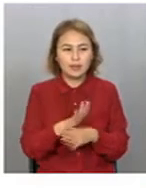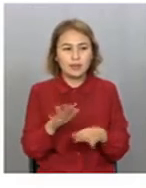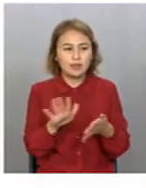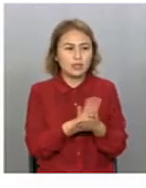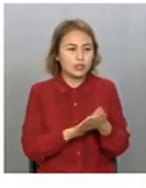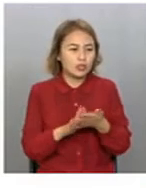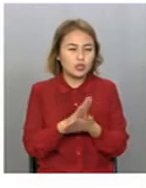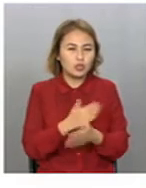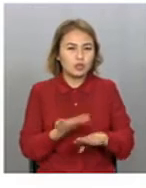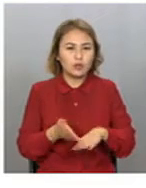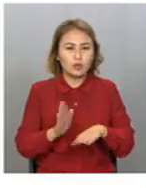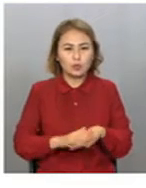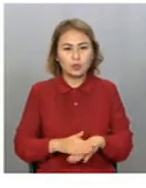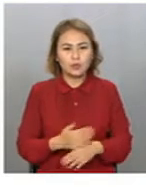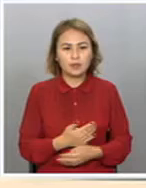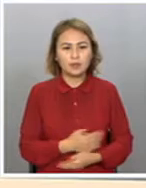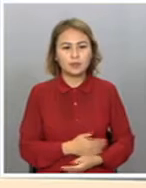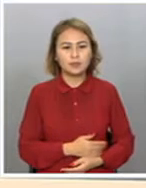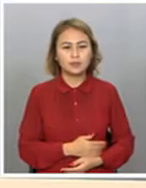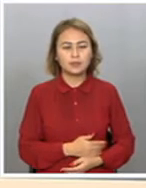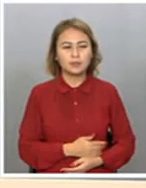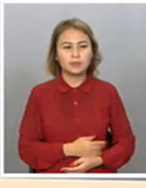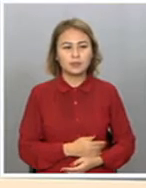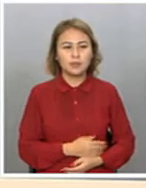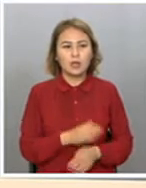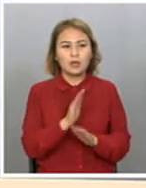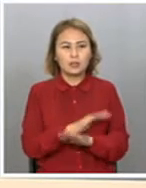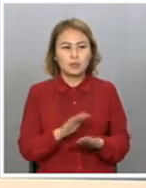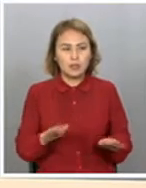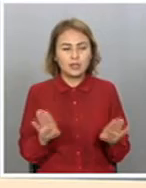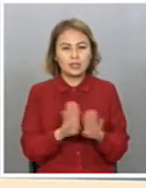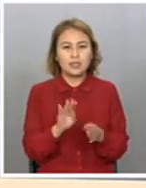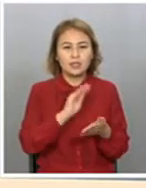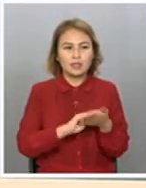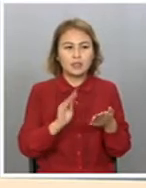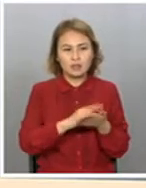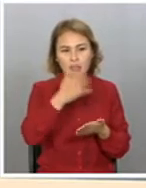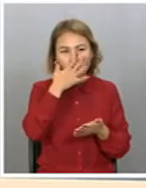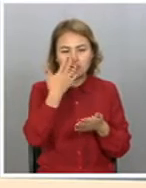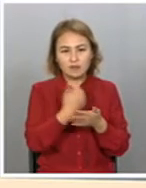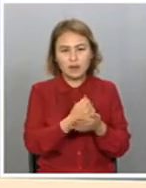наказе нет ничего трудного». Ребята,